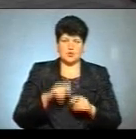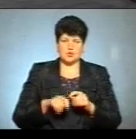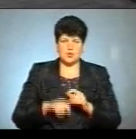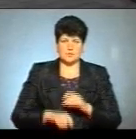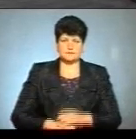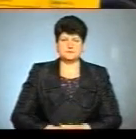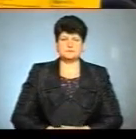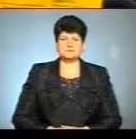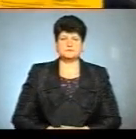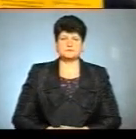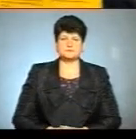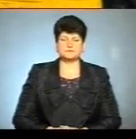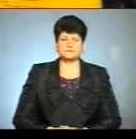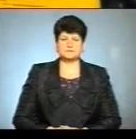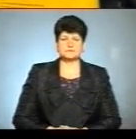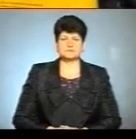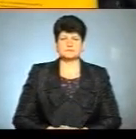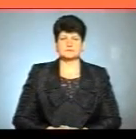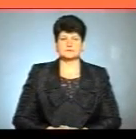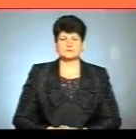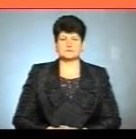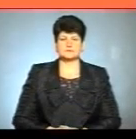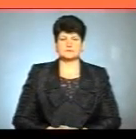Любов Гадомська. Новини на Суспільному. Тернопільщина.